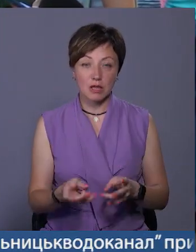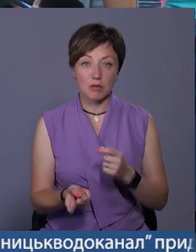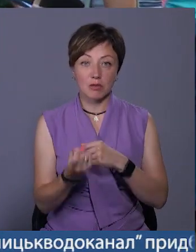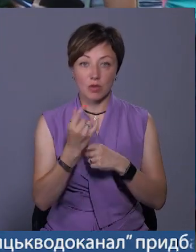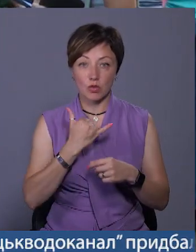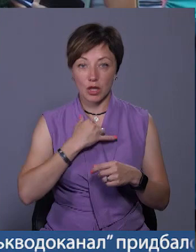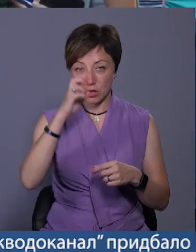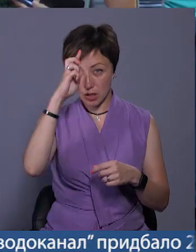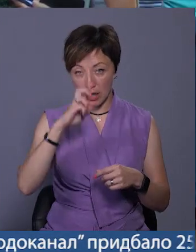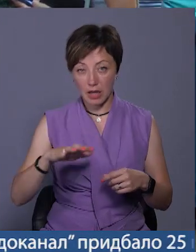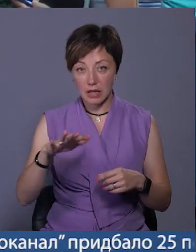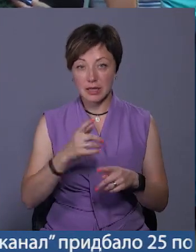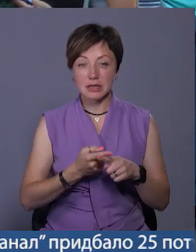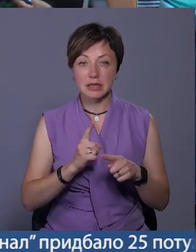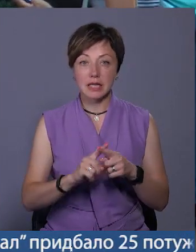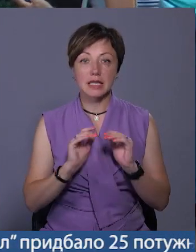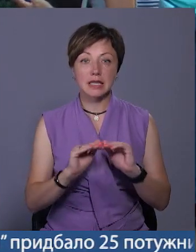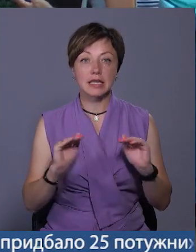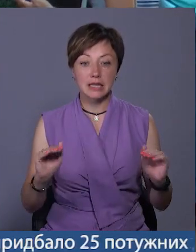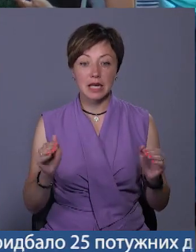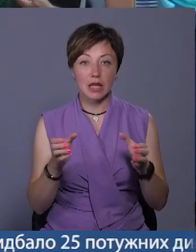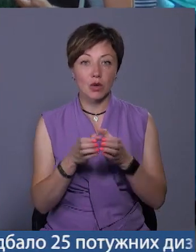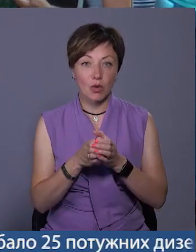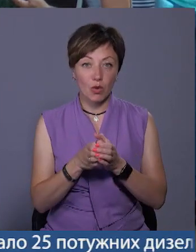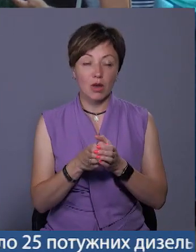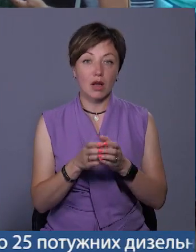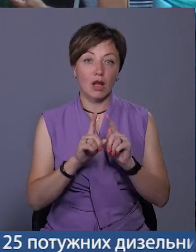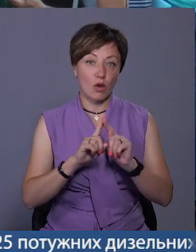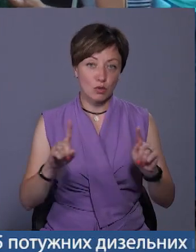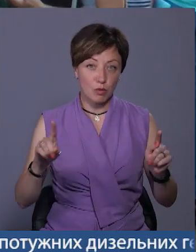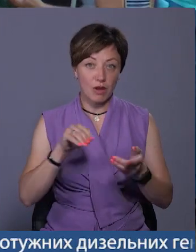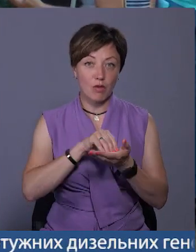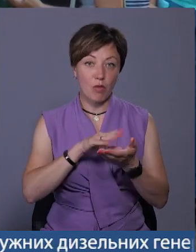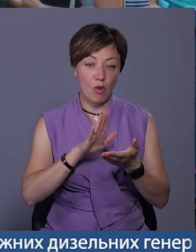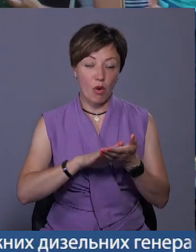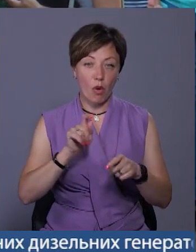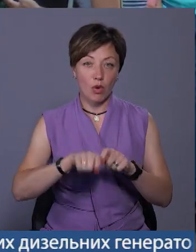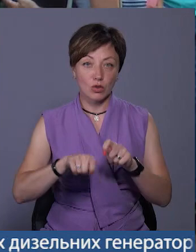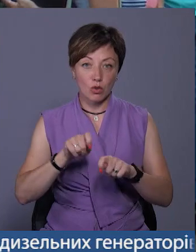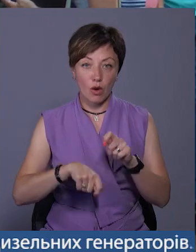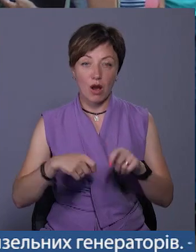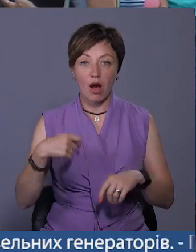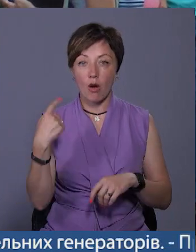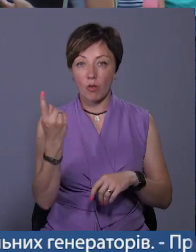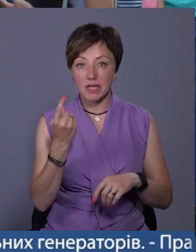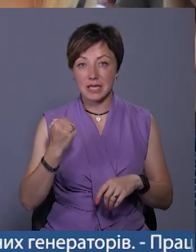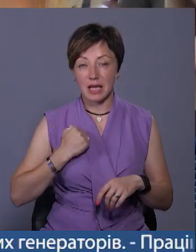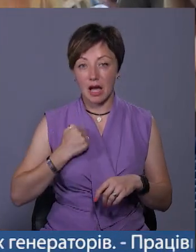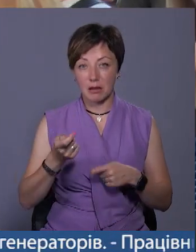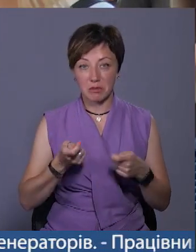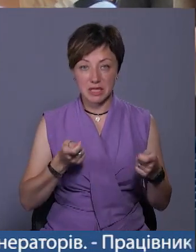нашу країну, тому діти цієї категорії на особливому контролі в обласній державній